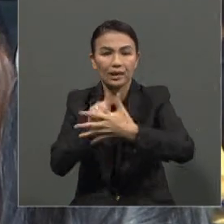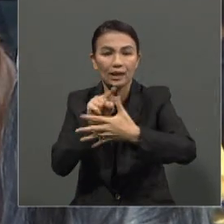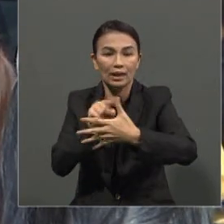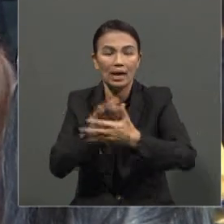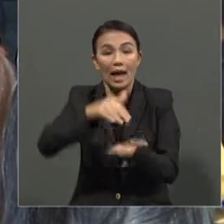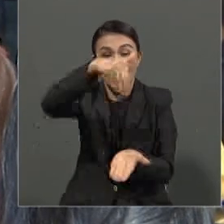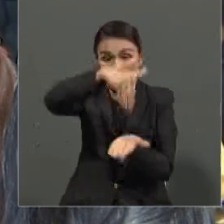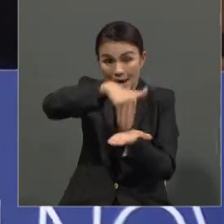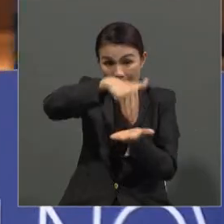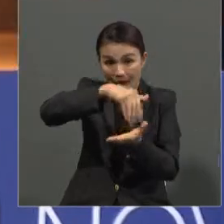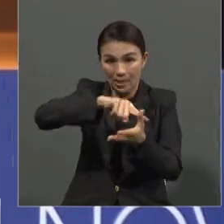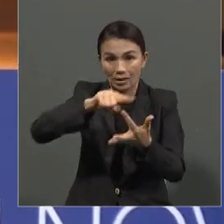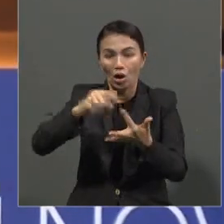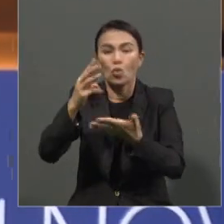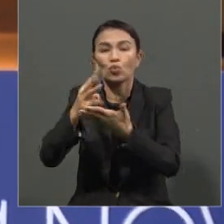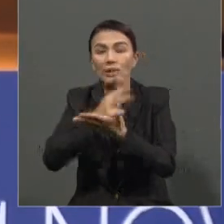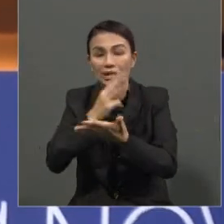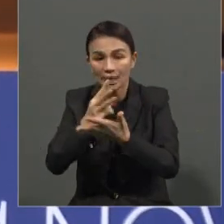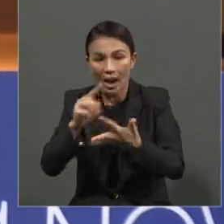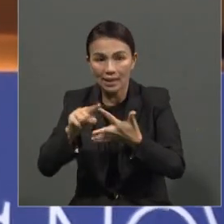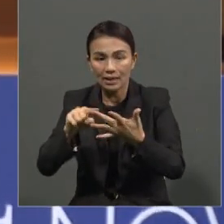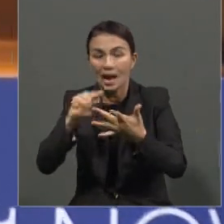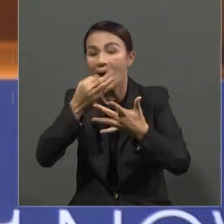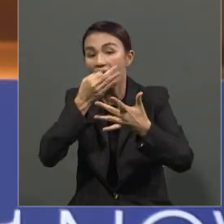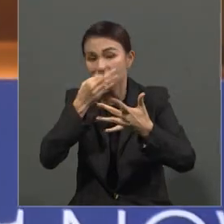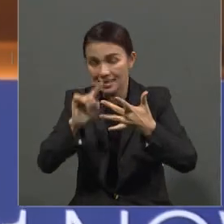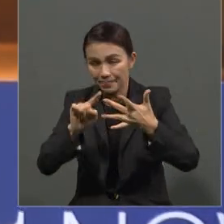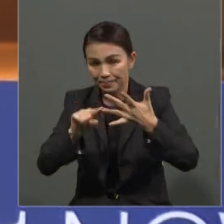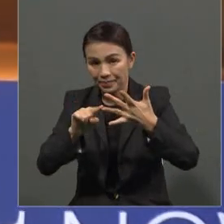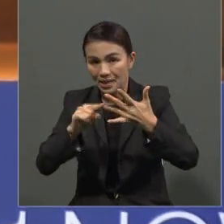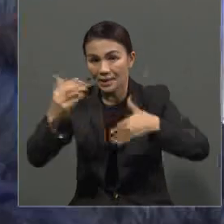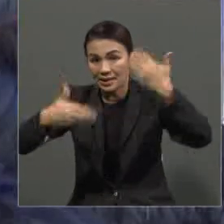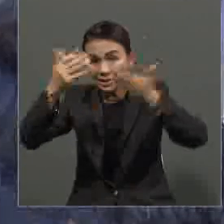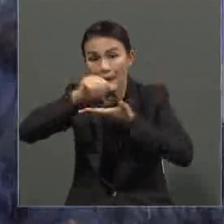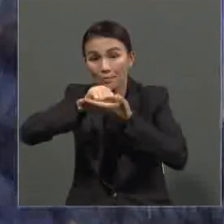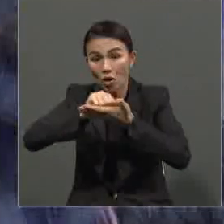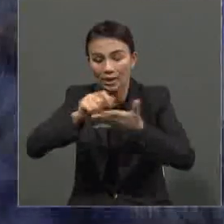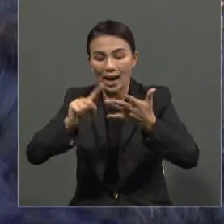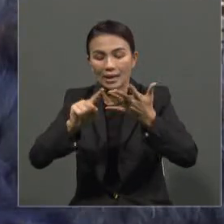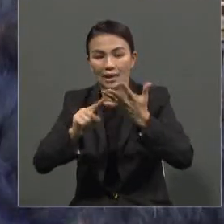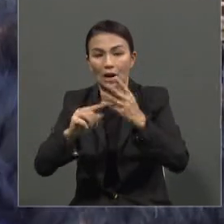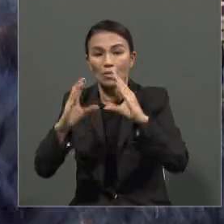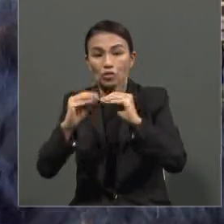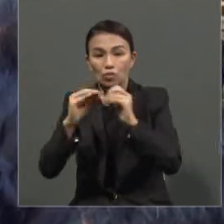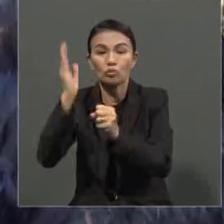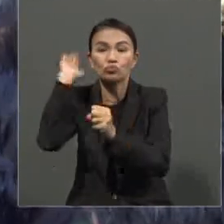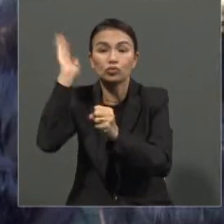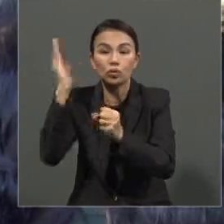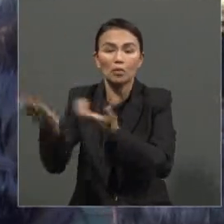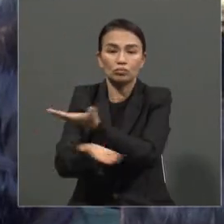การณหลักนิทศการณวิชาการนทศกณวิชาชีพพื้นที่กิจกรมและบริการและงานสำคญวิชาการด้วย